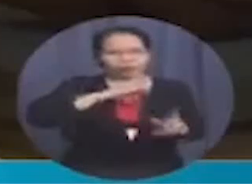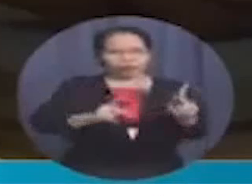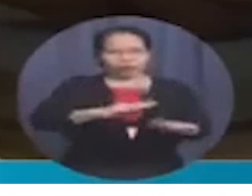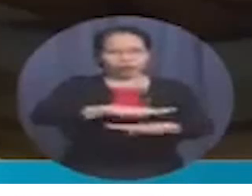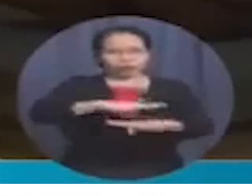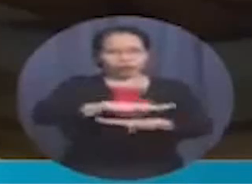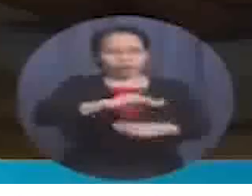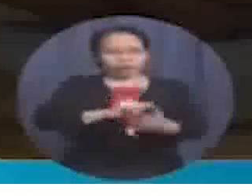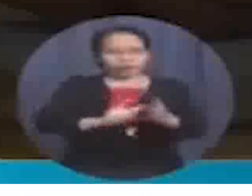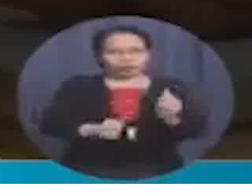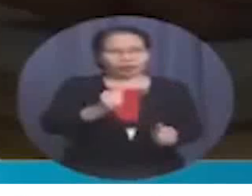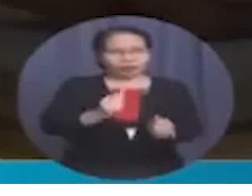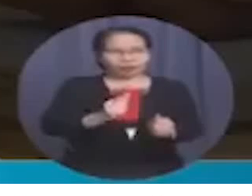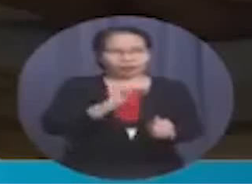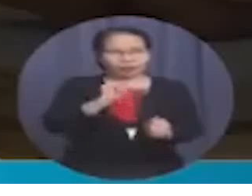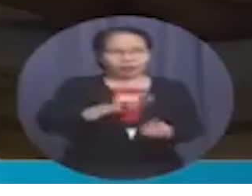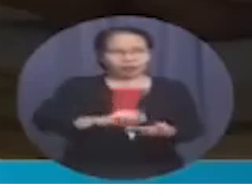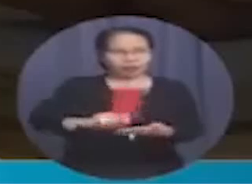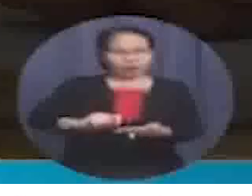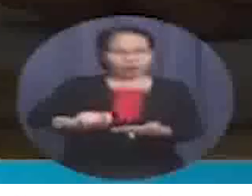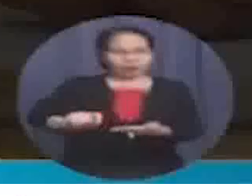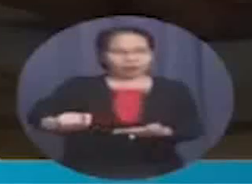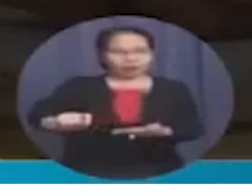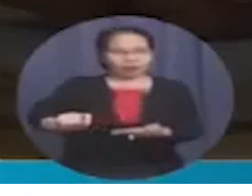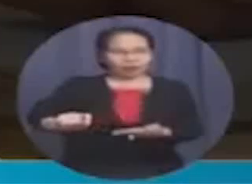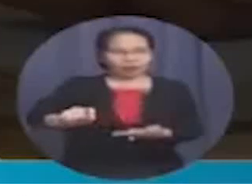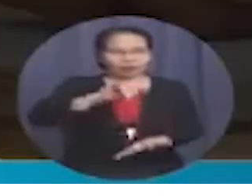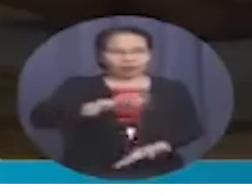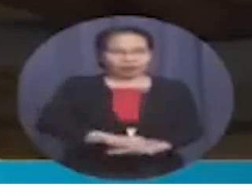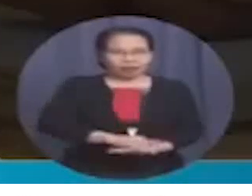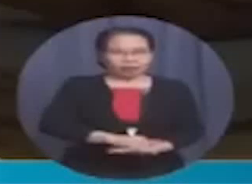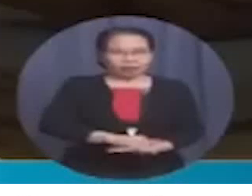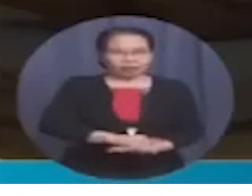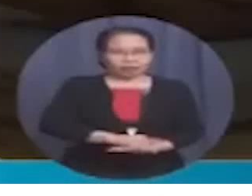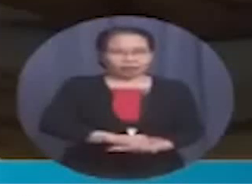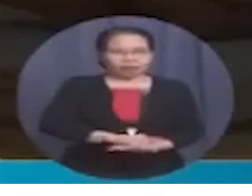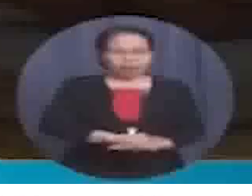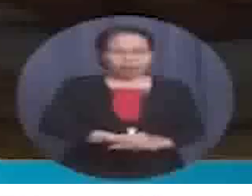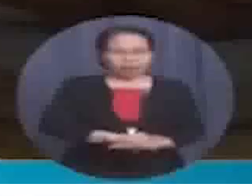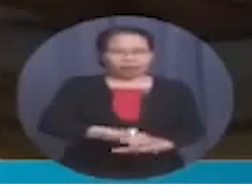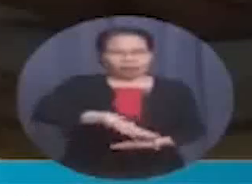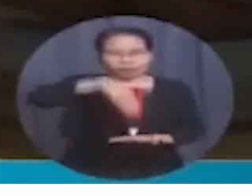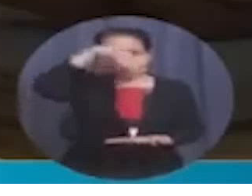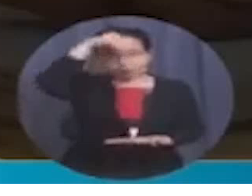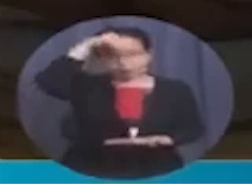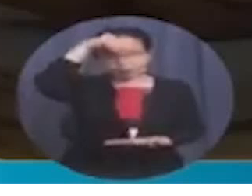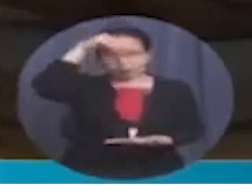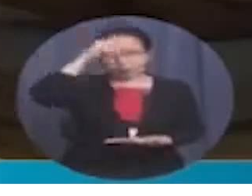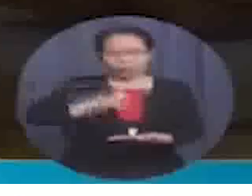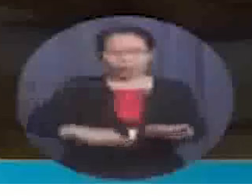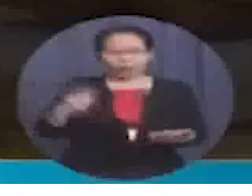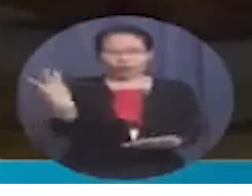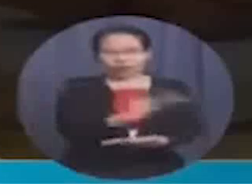huwag magsihigit sa mga bagay na nangasusulat. Dapat ang matututunan natin,